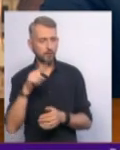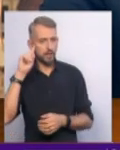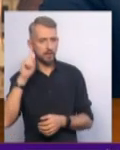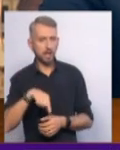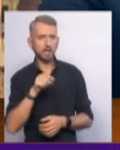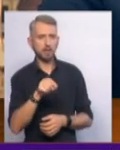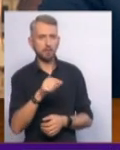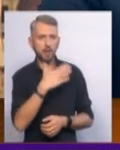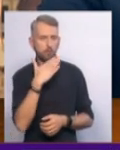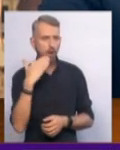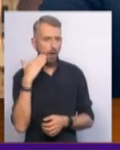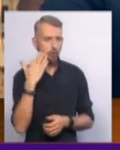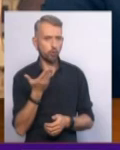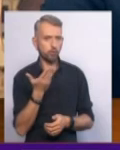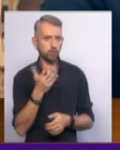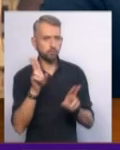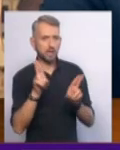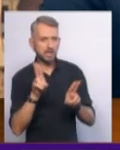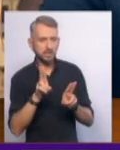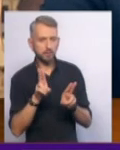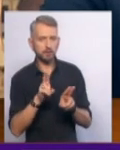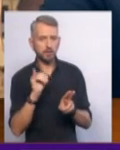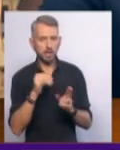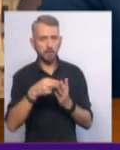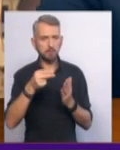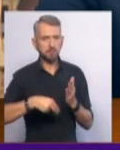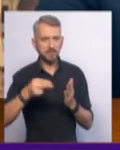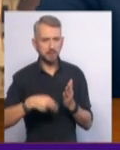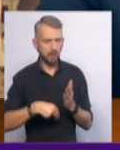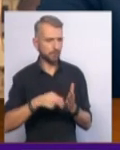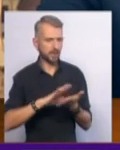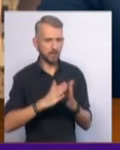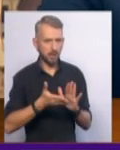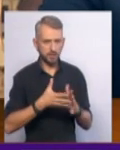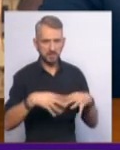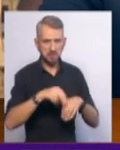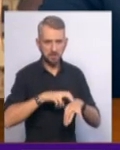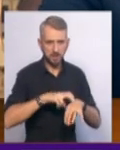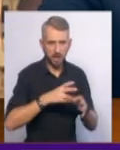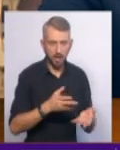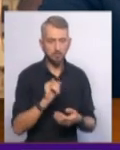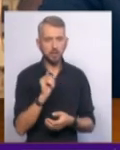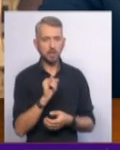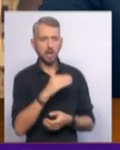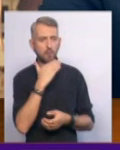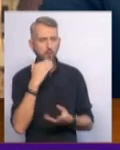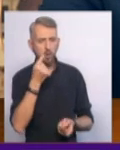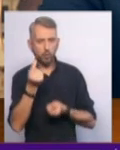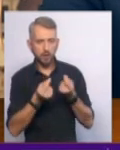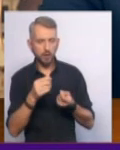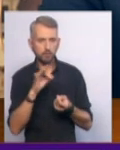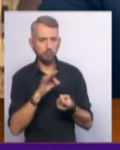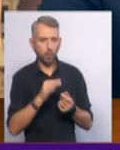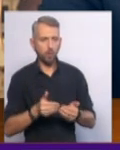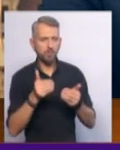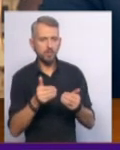там багато принципів, які і підписання декларацій з сімейними лікарями, і багато нюансів з приводу невідкладної